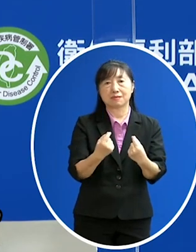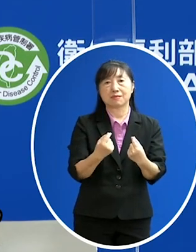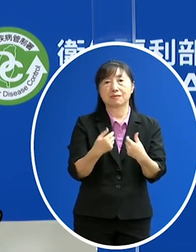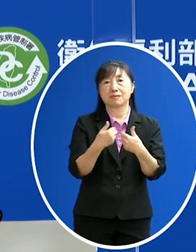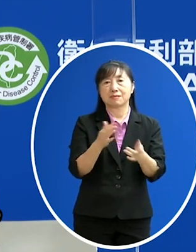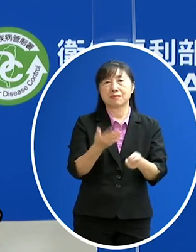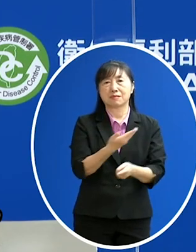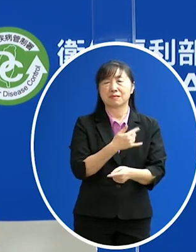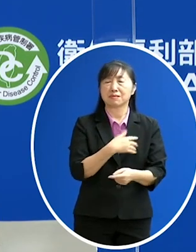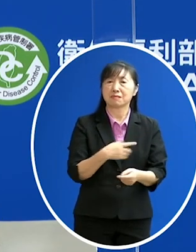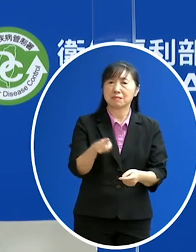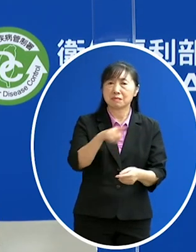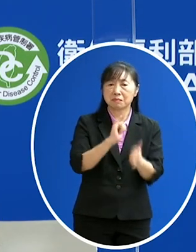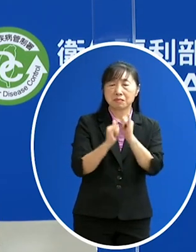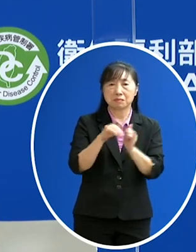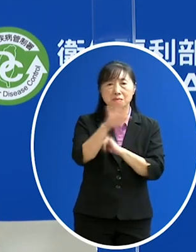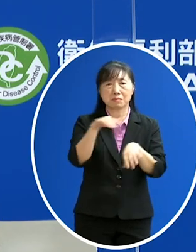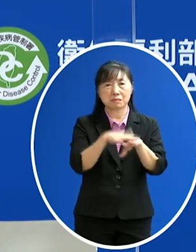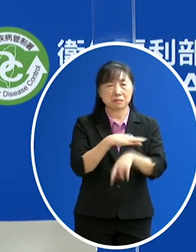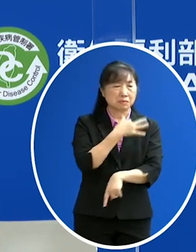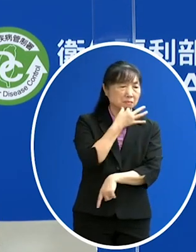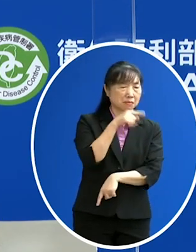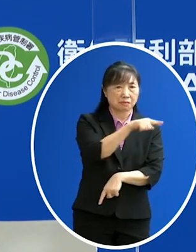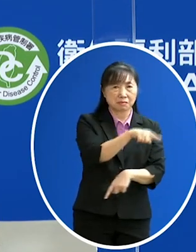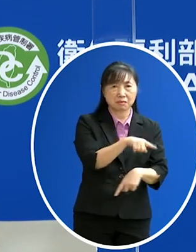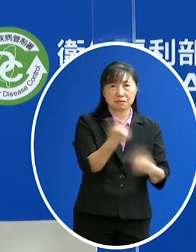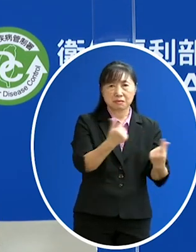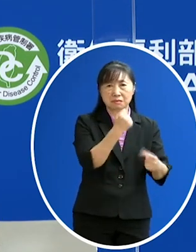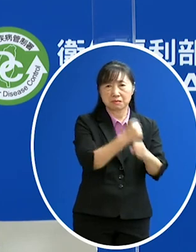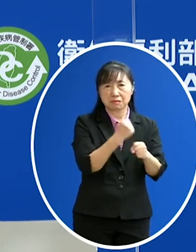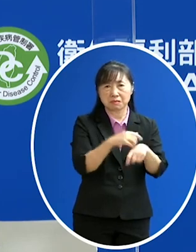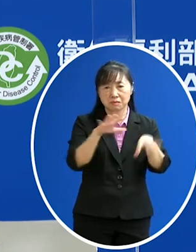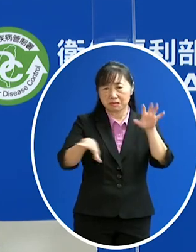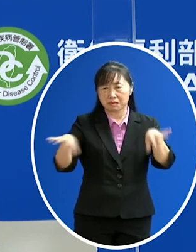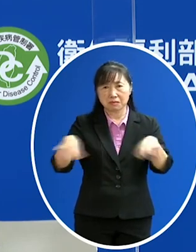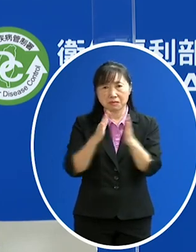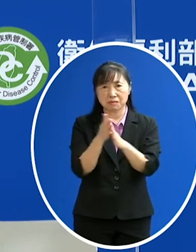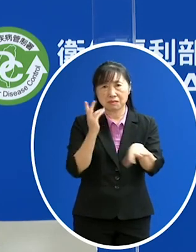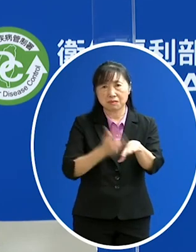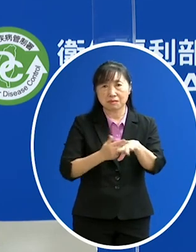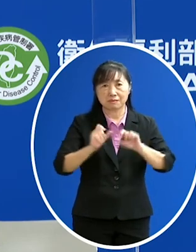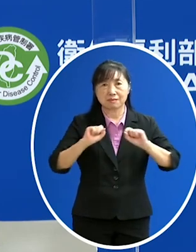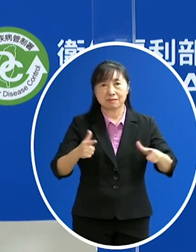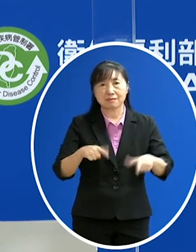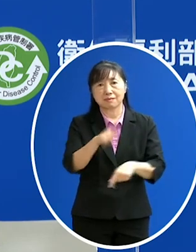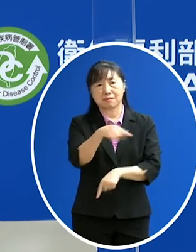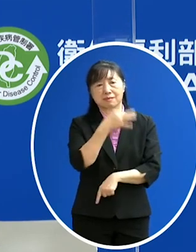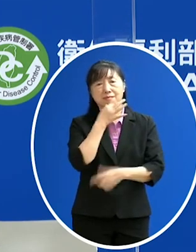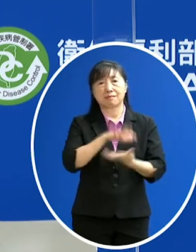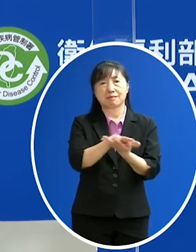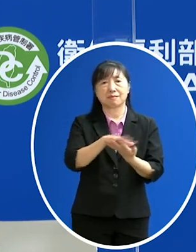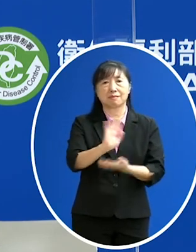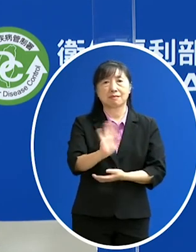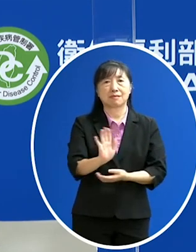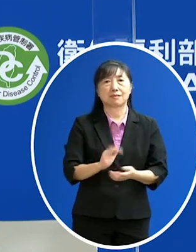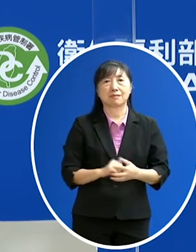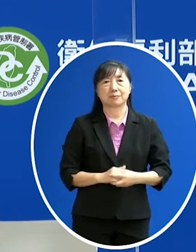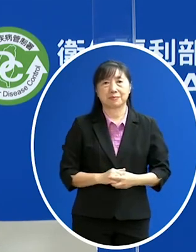成混乱。那 A 县市有 A 县市的做法 ，B 县市有 B 县市的做法，这是第一个，而且